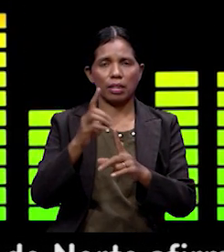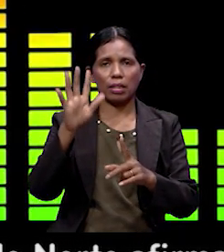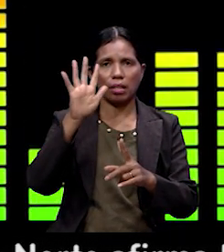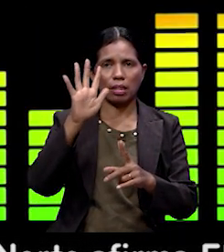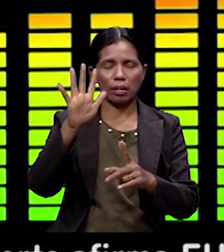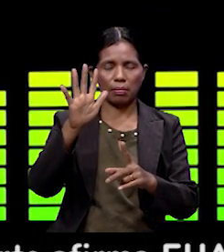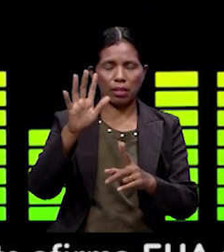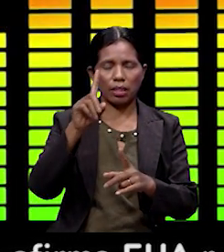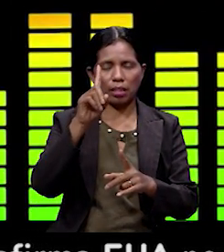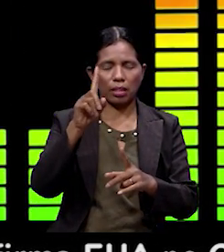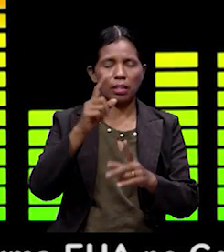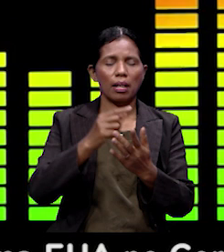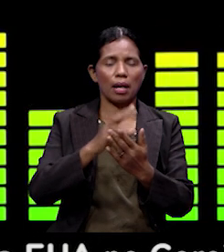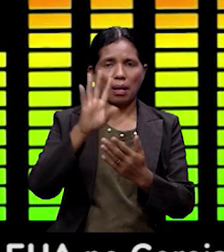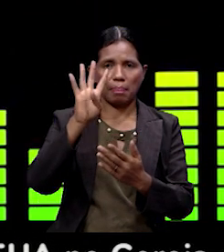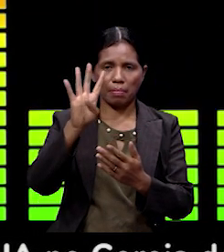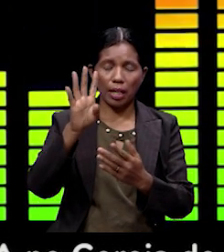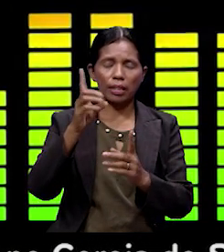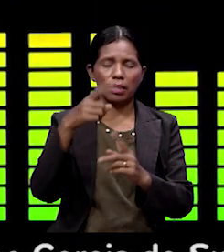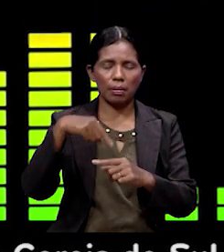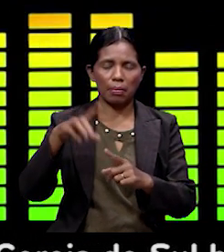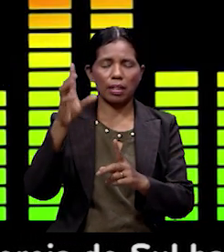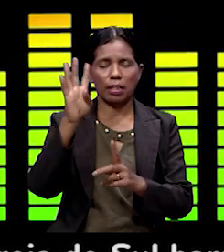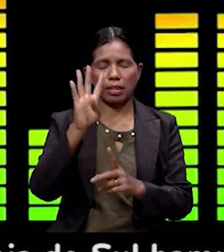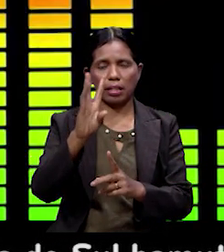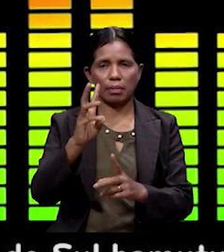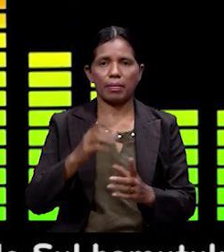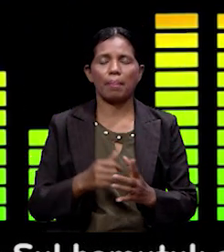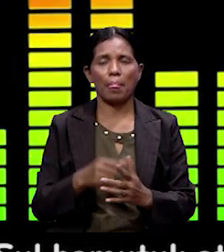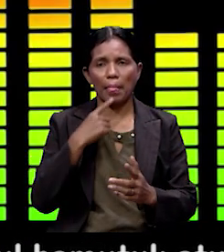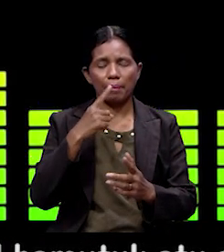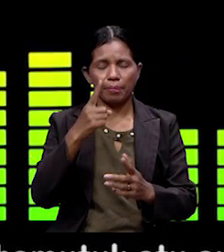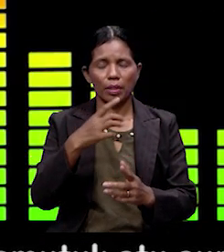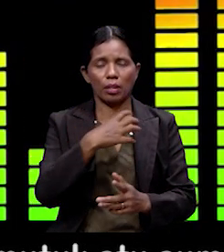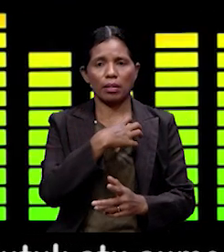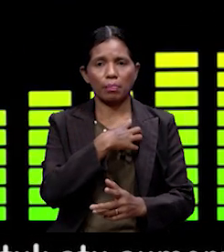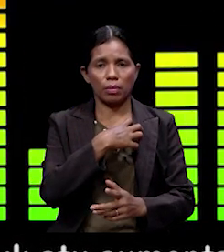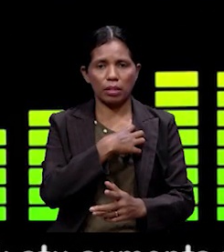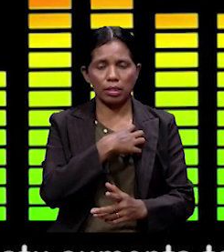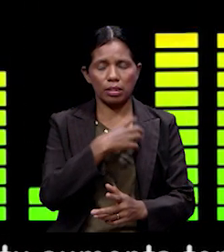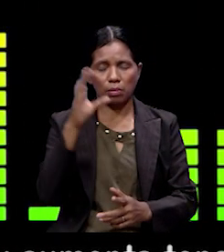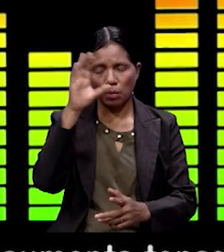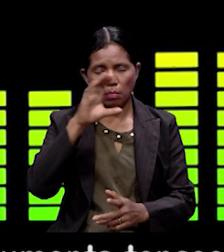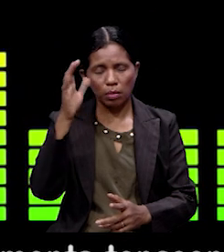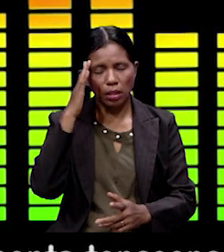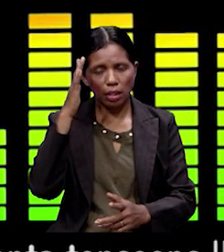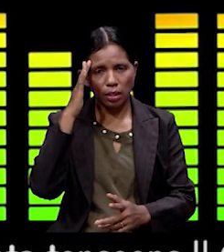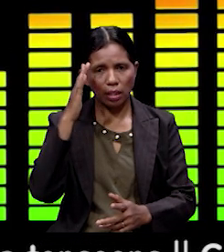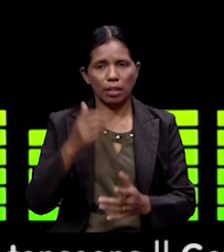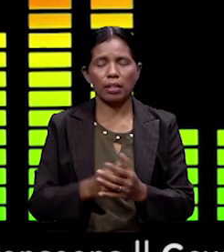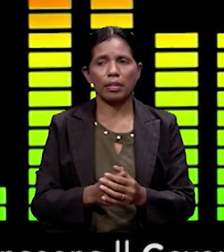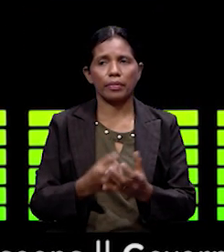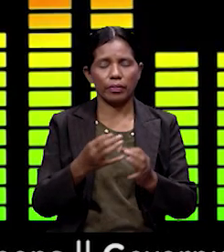dia 4, na ida dia 6. Kapitulat dia UPM halo identifikasi ya posto UPM Motamasin